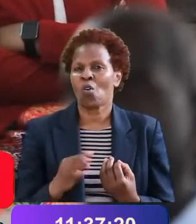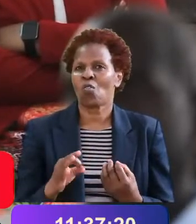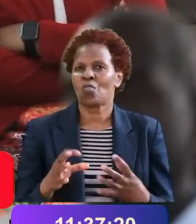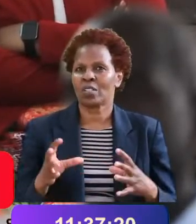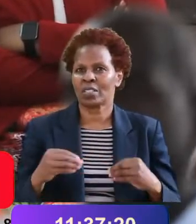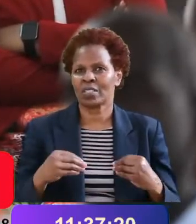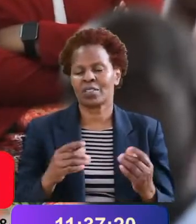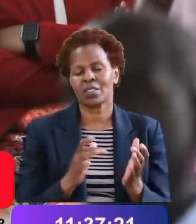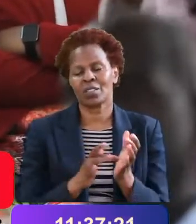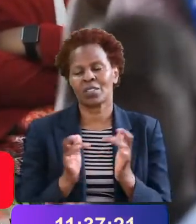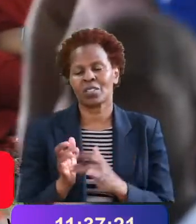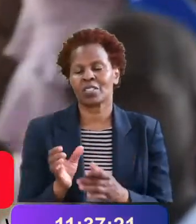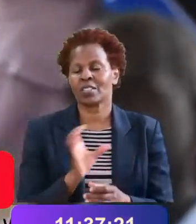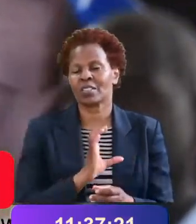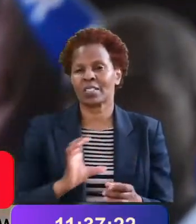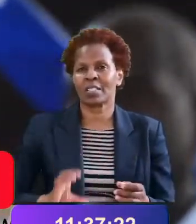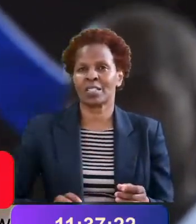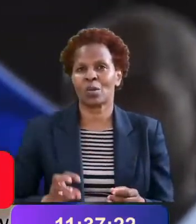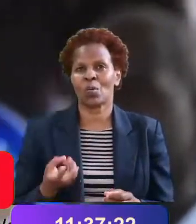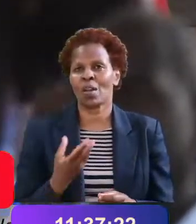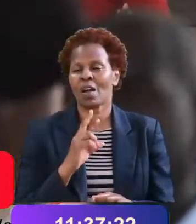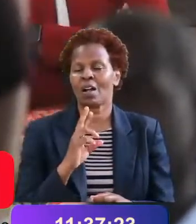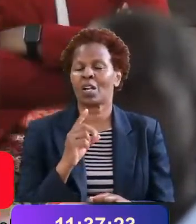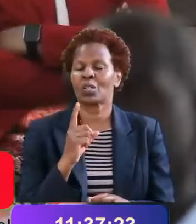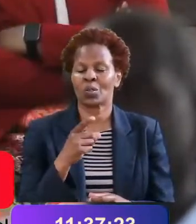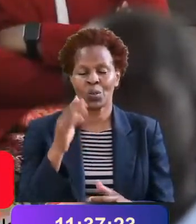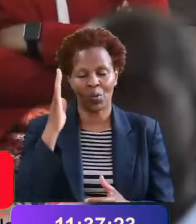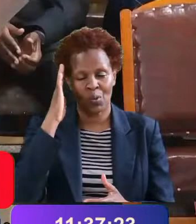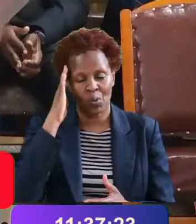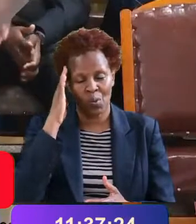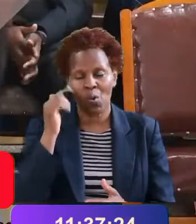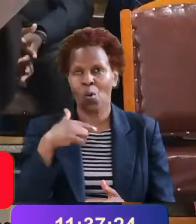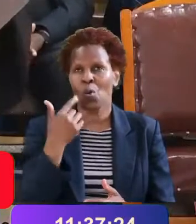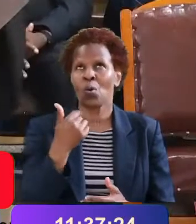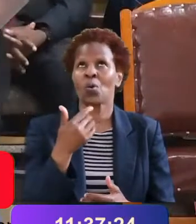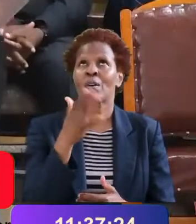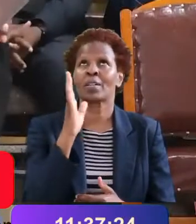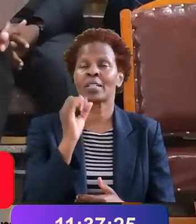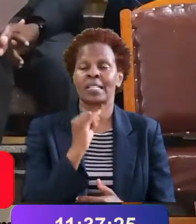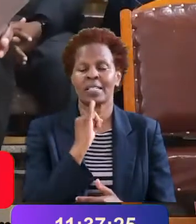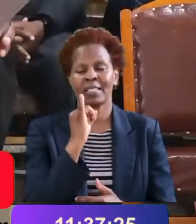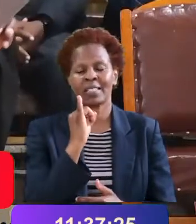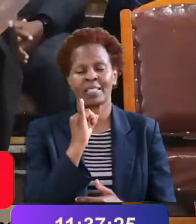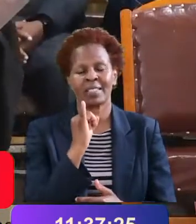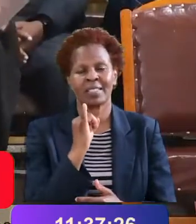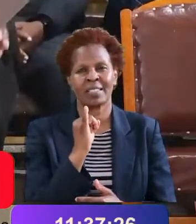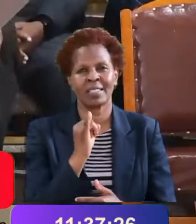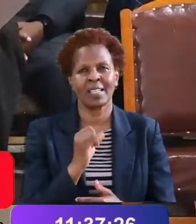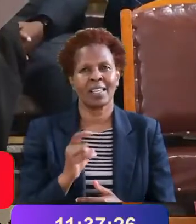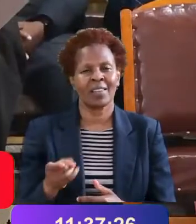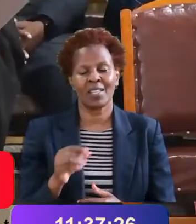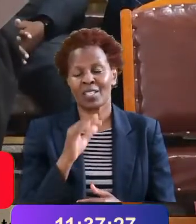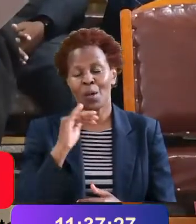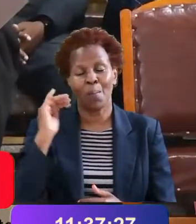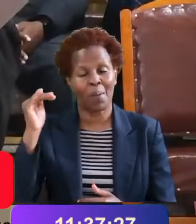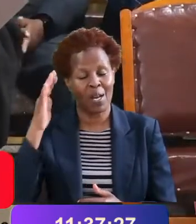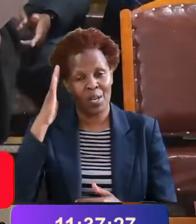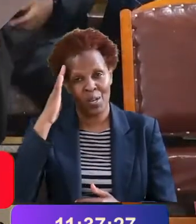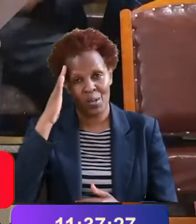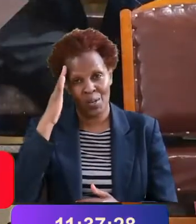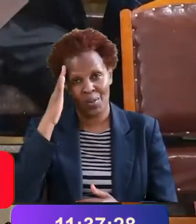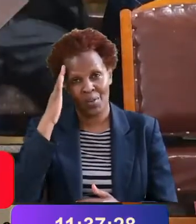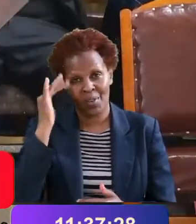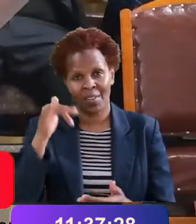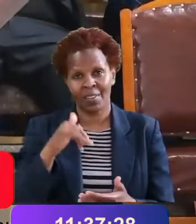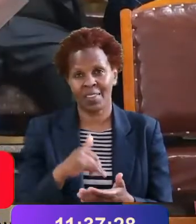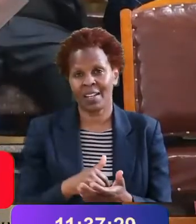wetu, tunaambiwa ni kumjua yeye ni nani. In fact, huyu mzee alijua, alijua yeye ndiye